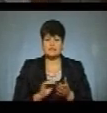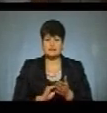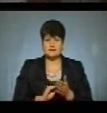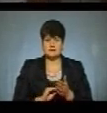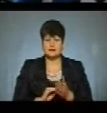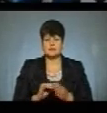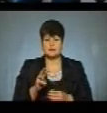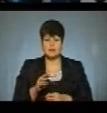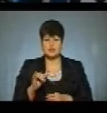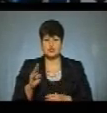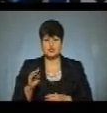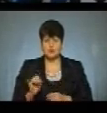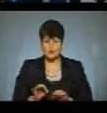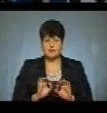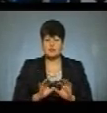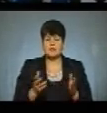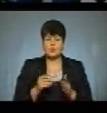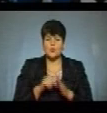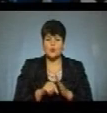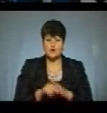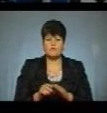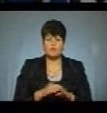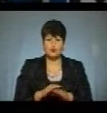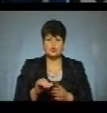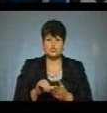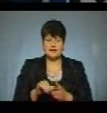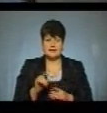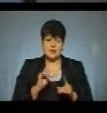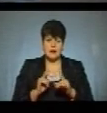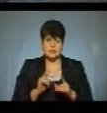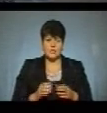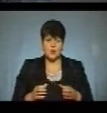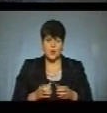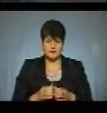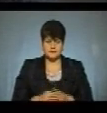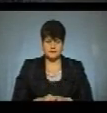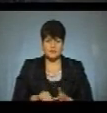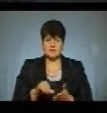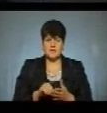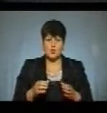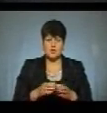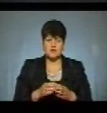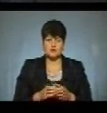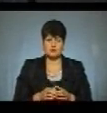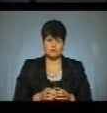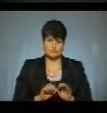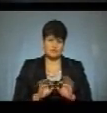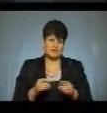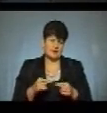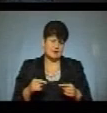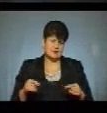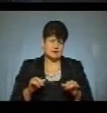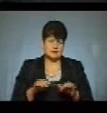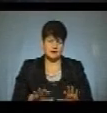Марія Іщенко. Розповідає, яку роль виконують члени ради коаліції. Представляють коаліцію публічно на різних